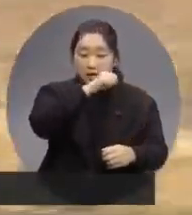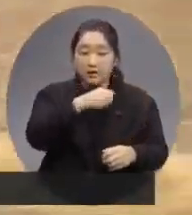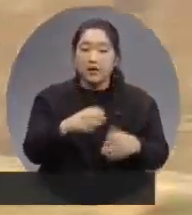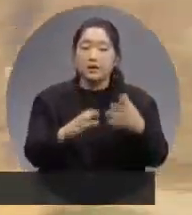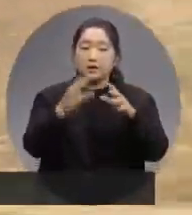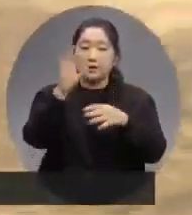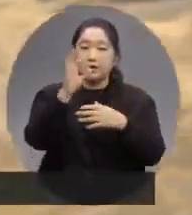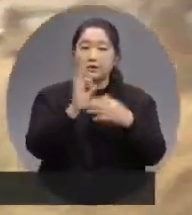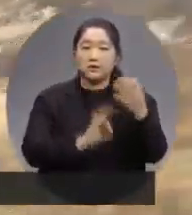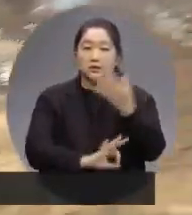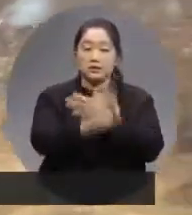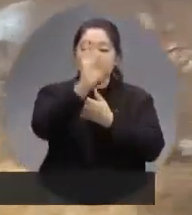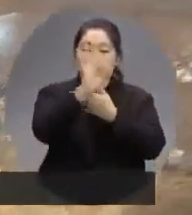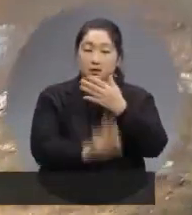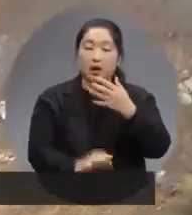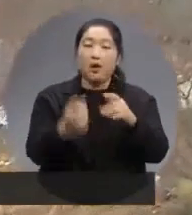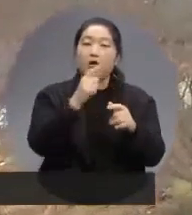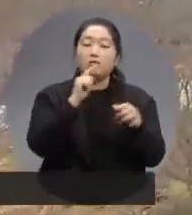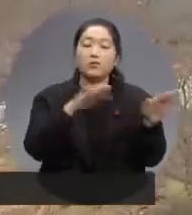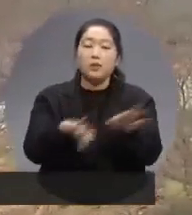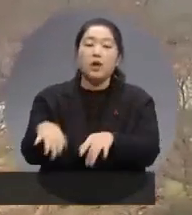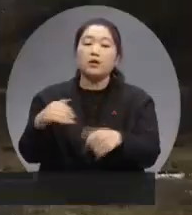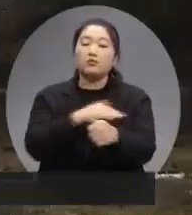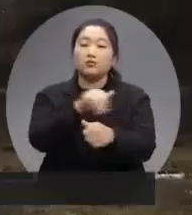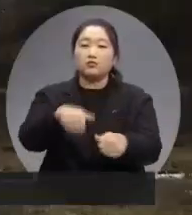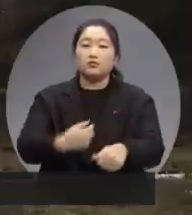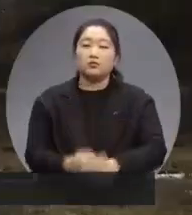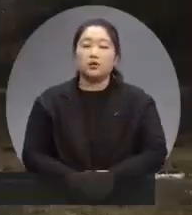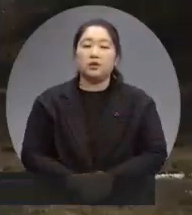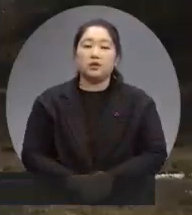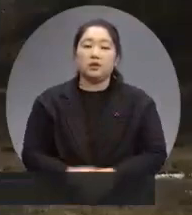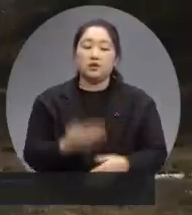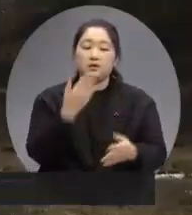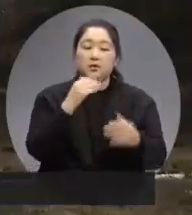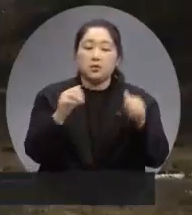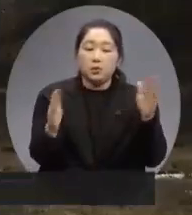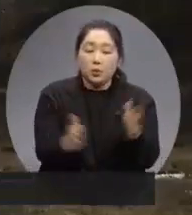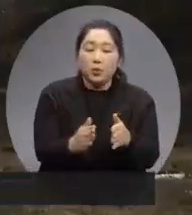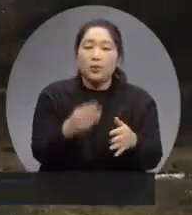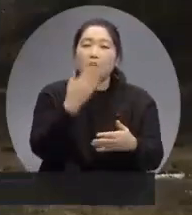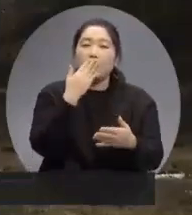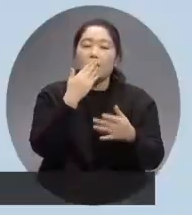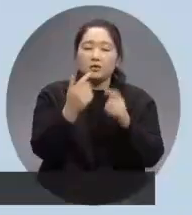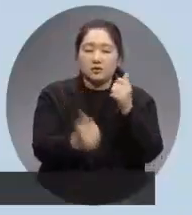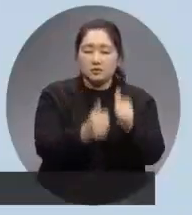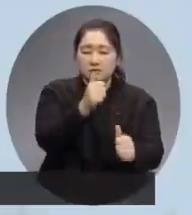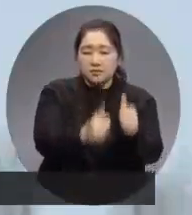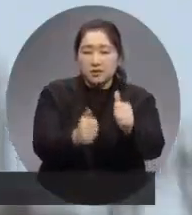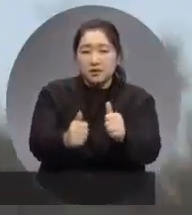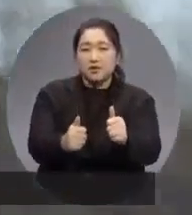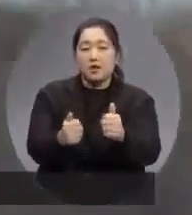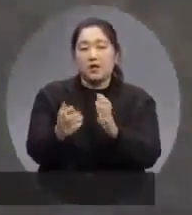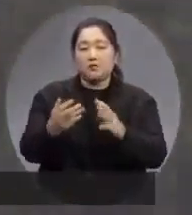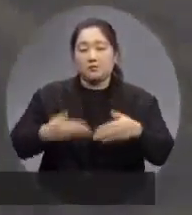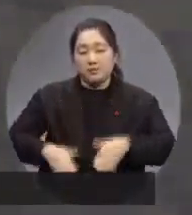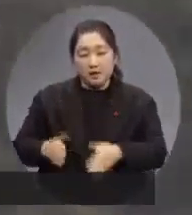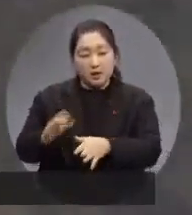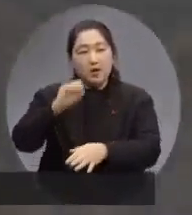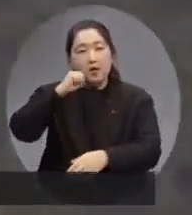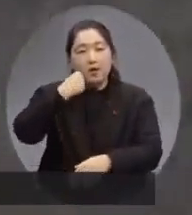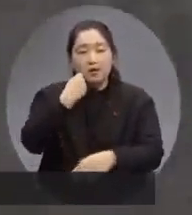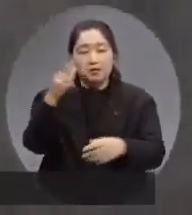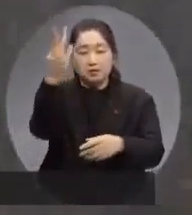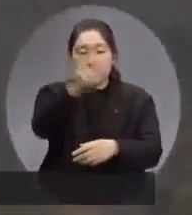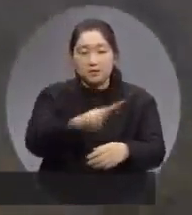습지 일대가 주 무대였습니다 좁은 세력권에선 먹이 경쟁이 치열해지고 유전적 다양성도 낮아져 전국으로